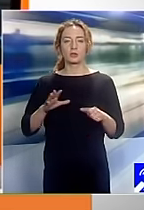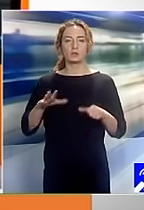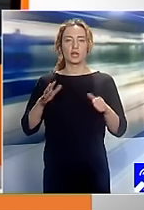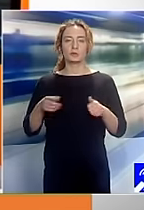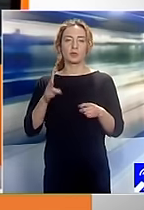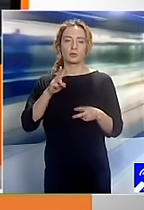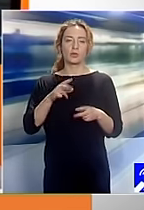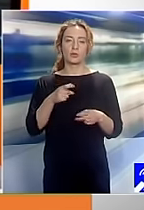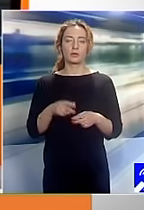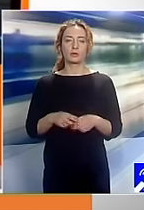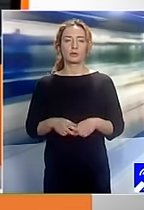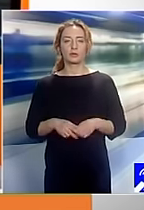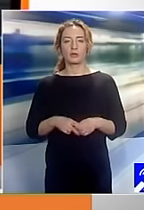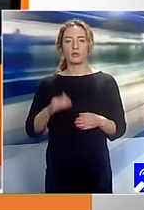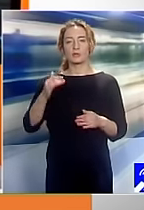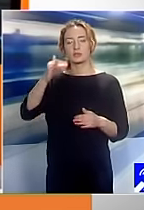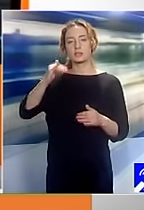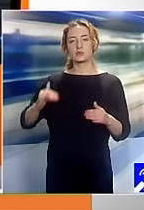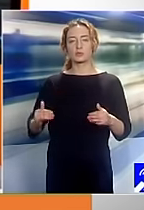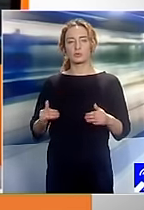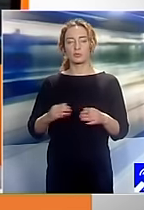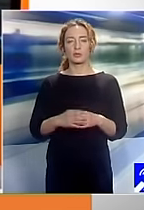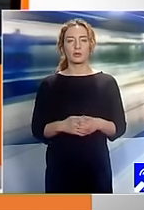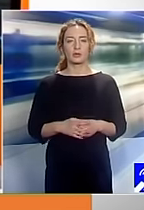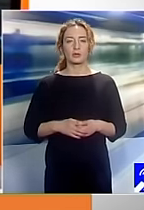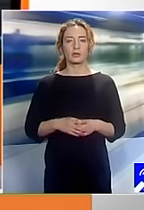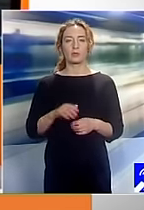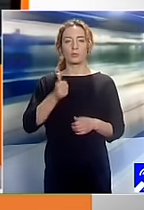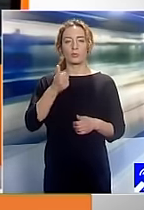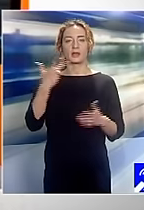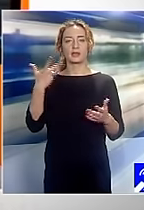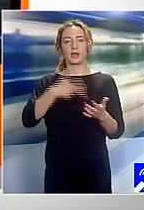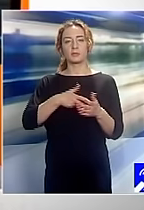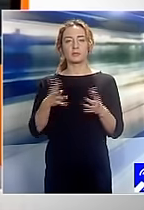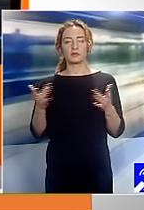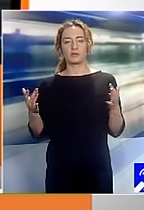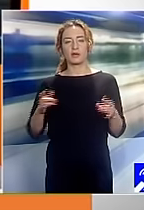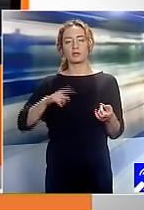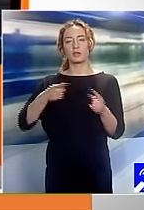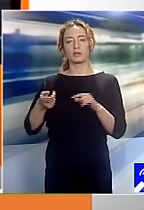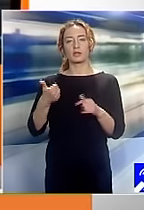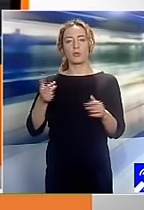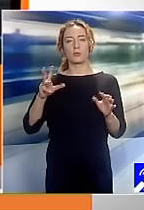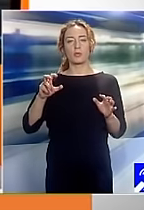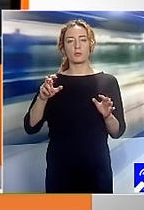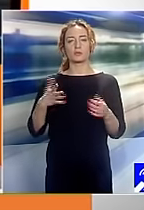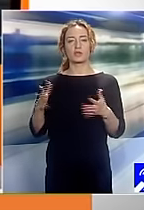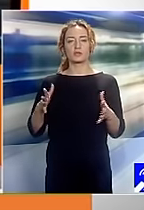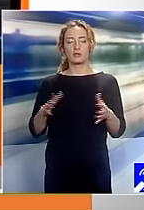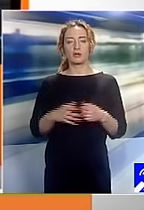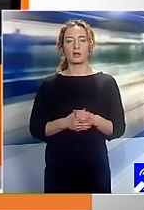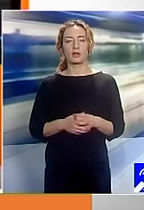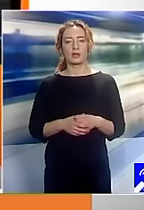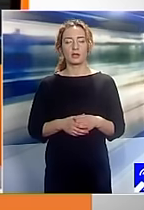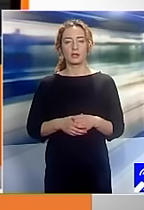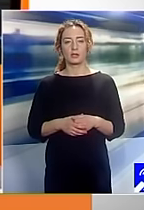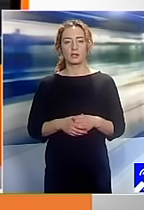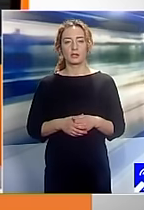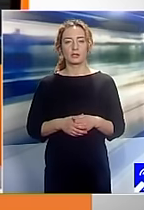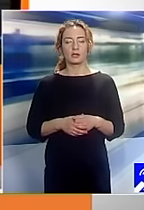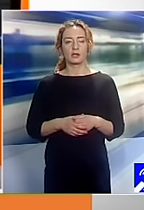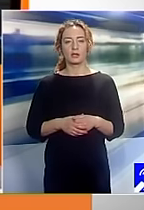2016 au fost 1896 de viroze respiratorii. Pneumoniile, de asemenea, sunt mai scăzute ca și